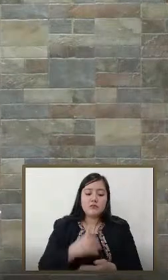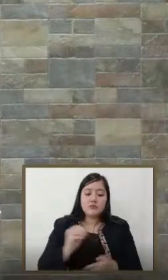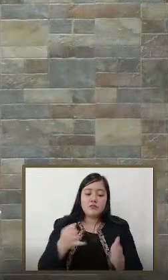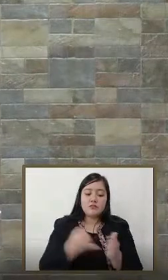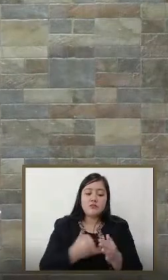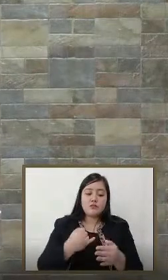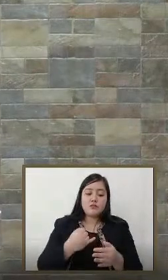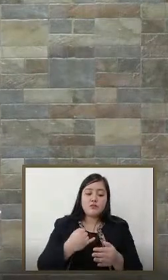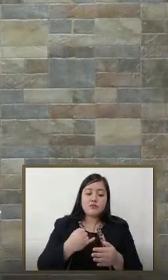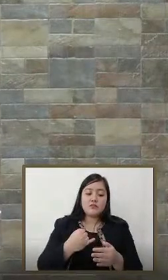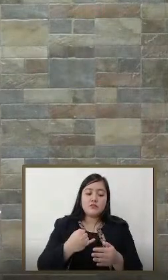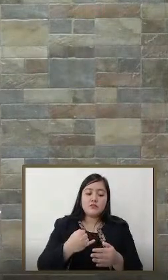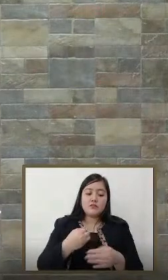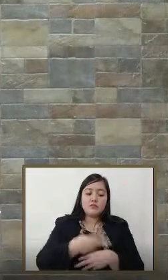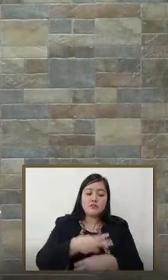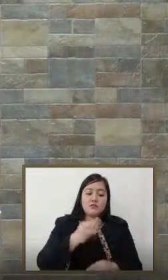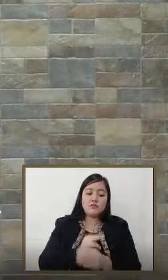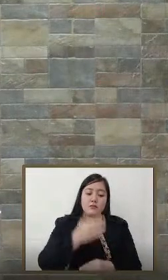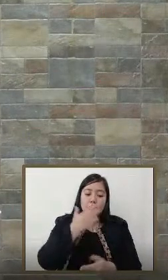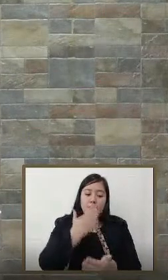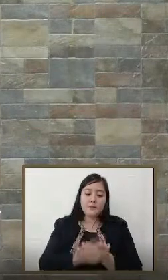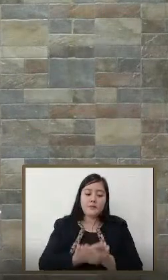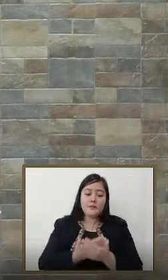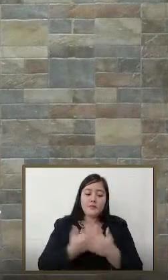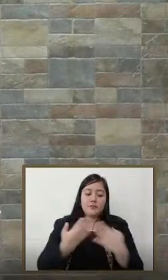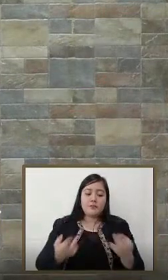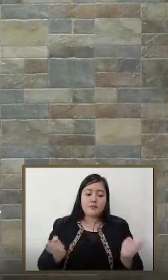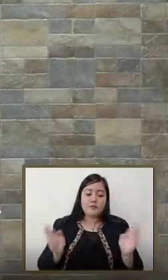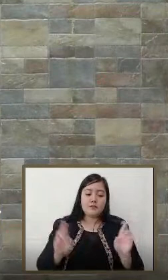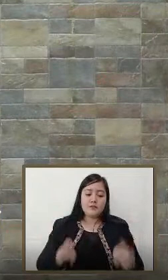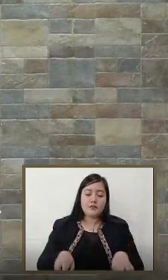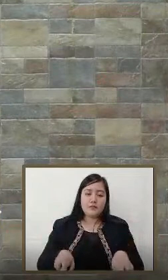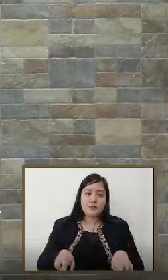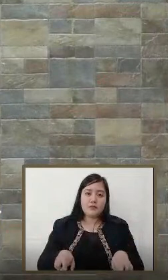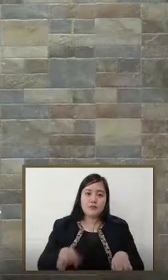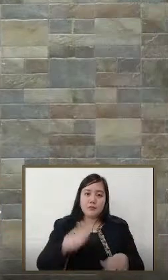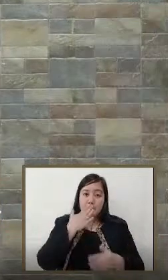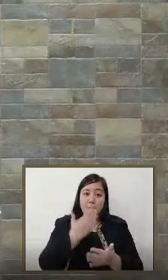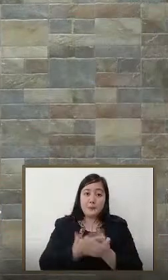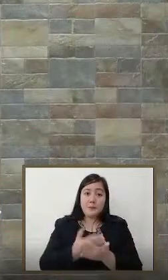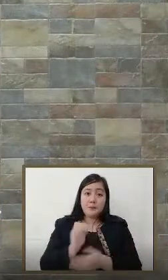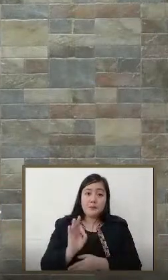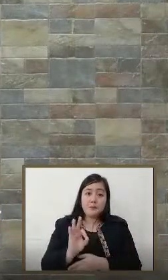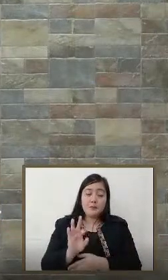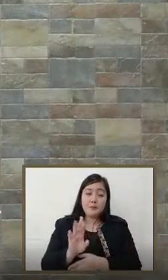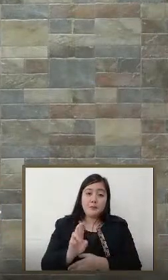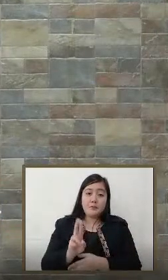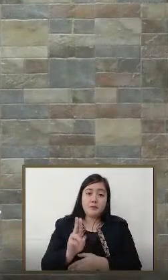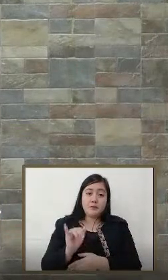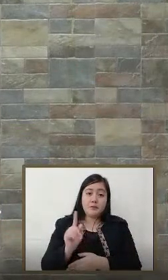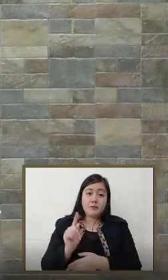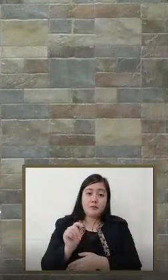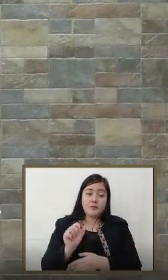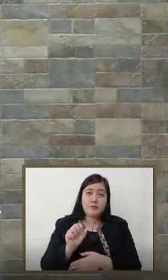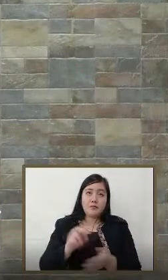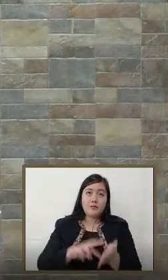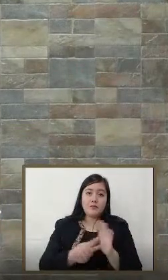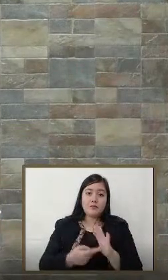that? Nakakita na kayo ng ganito mga patid. Nagkamali sa'yo, nagkaroon ng problema sa'yo,